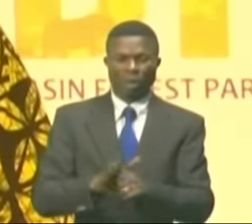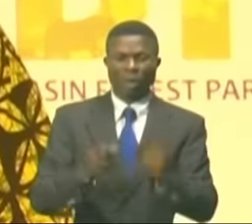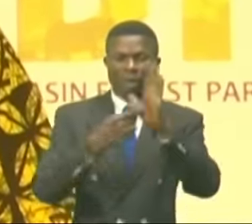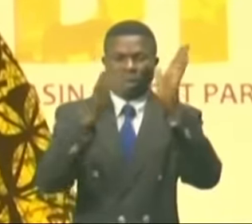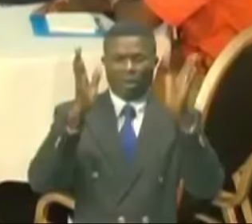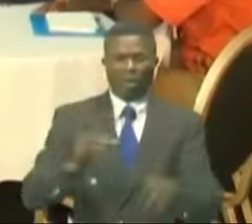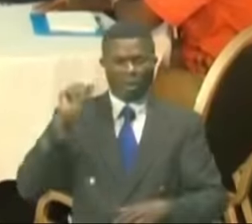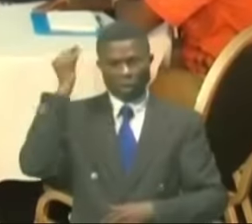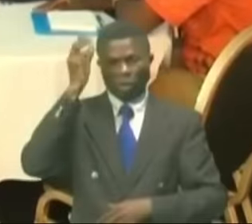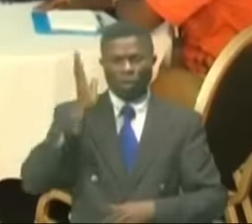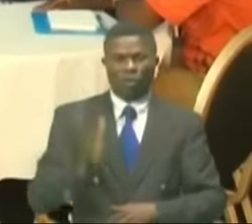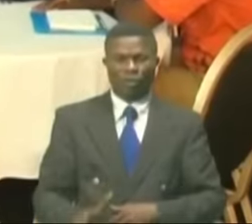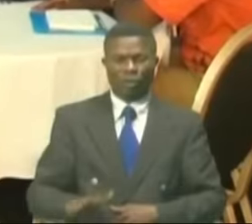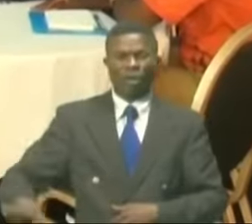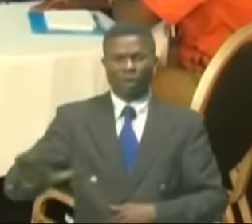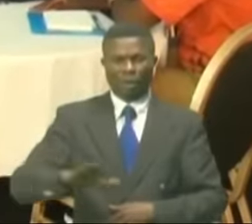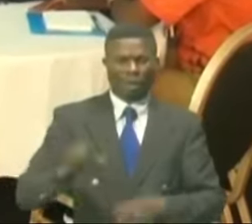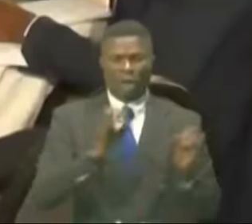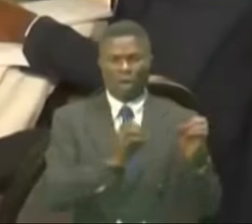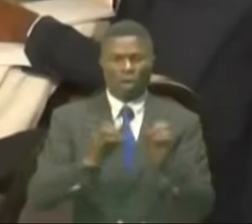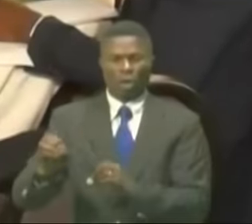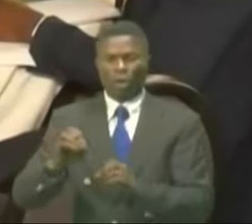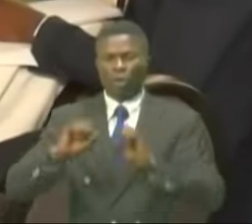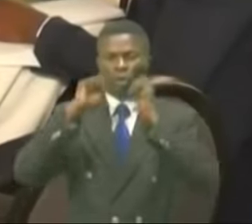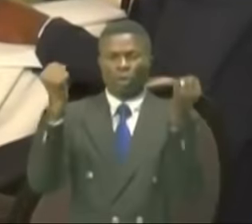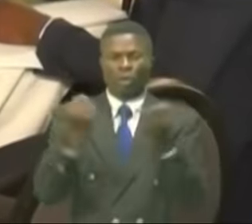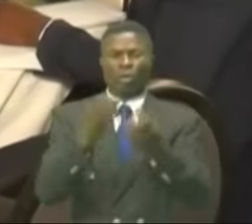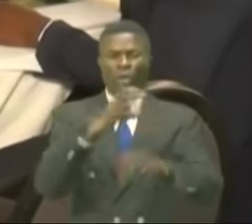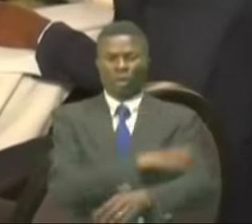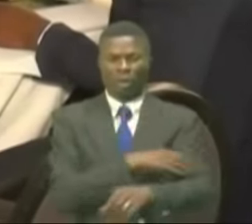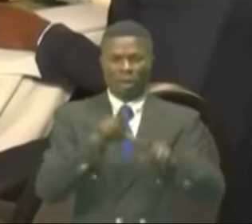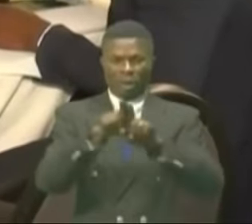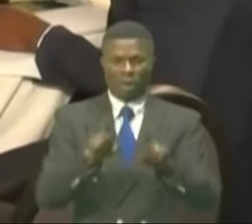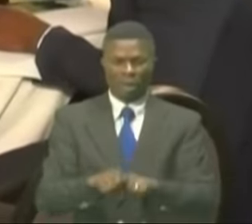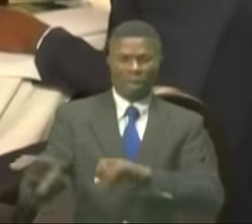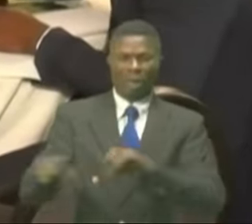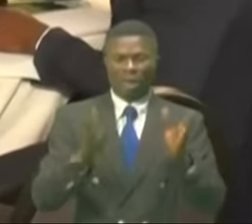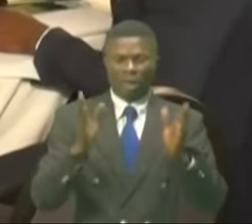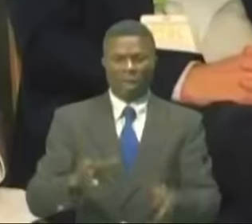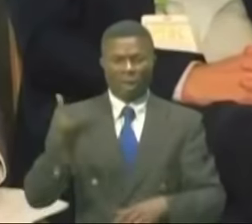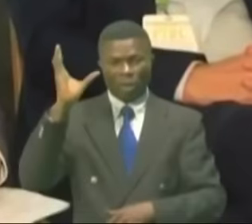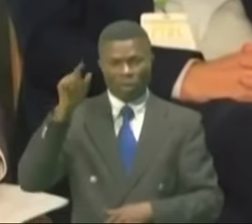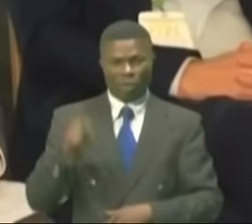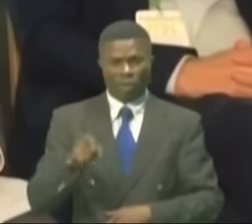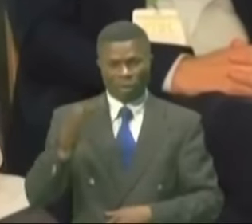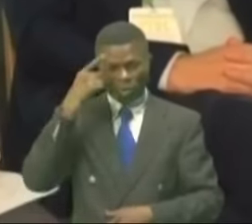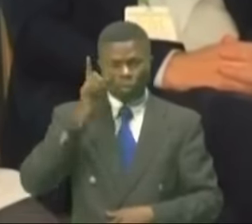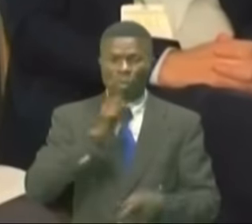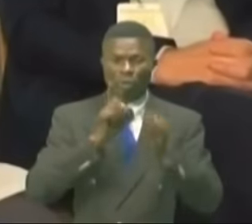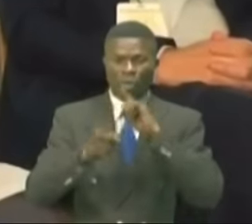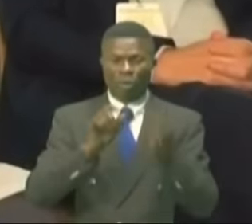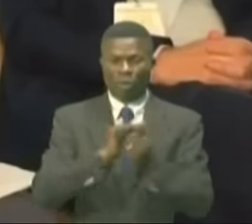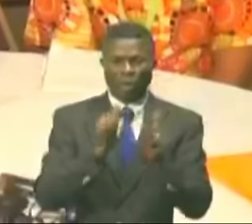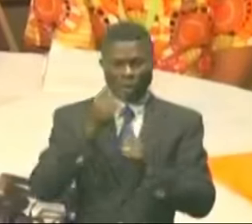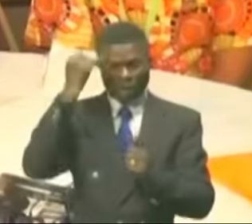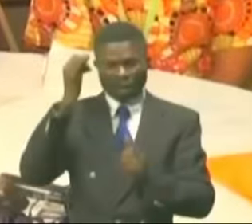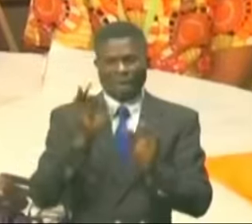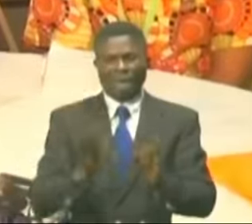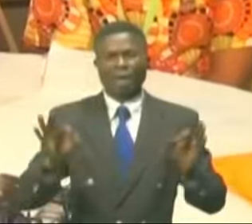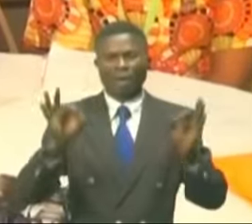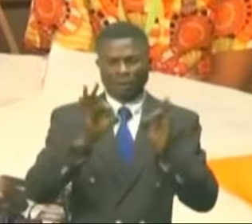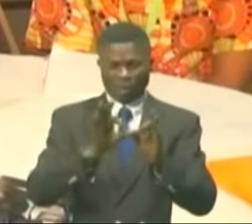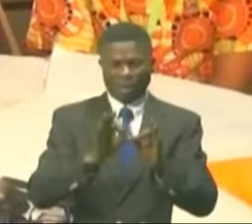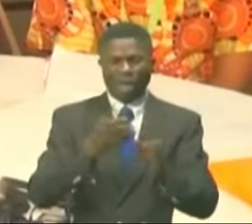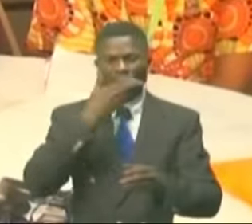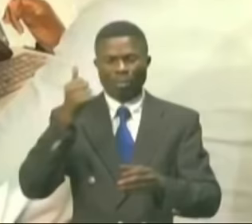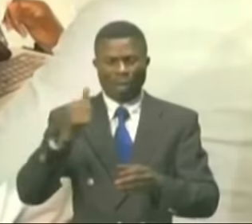représentants gouvernementaux, des organisations de la société civile et des acteurs locaux pour discuter des initiatives pilotes et des